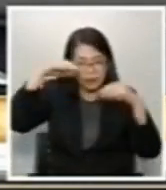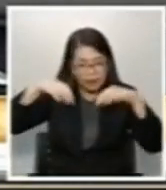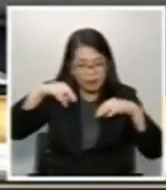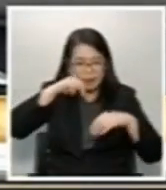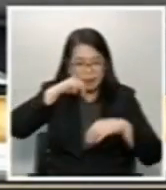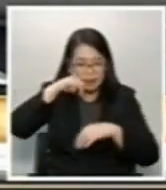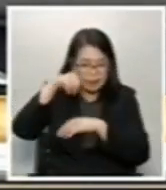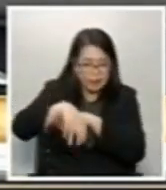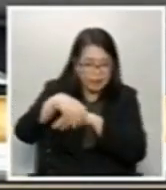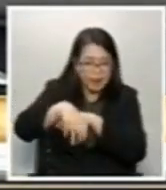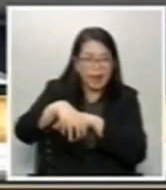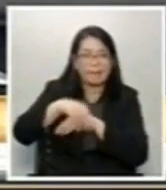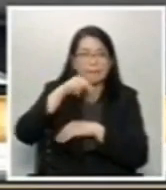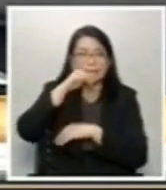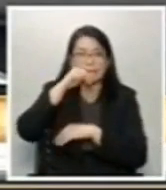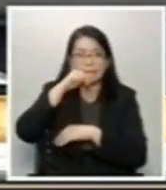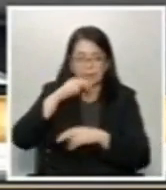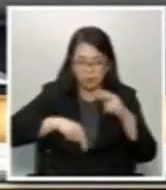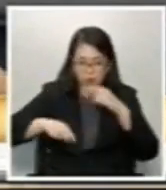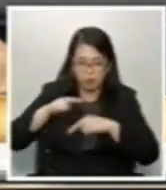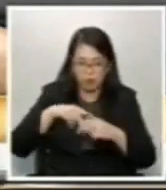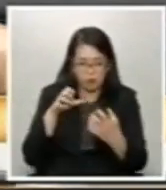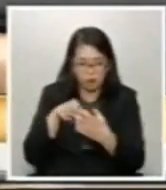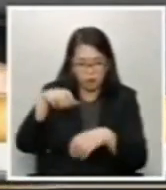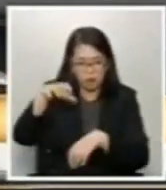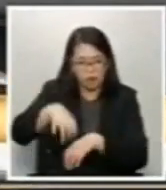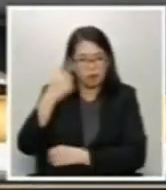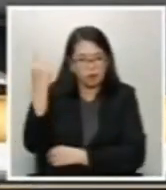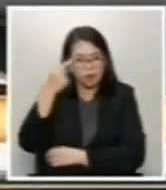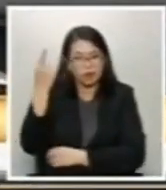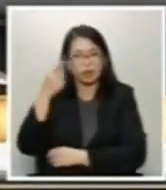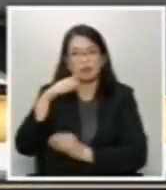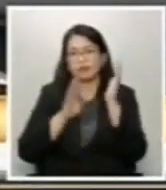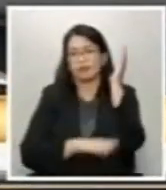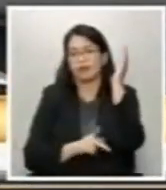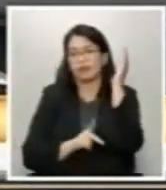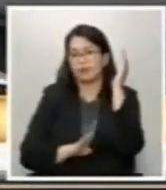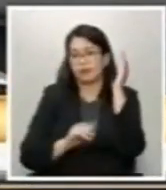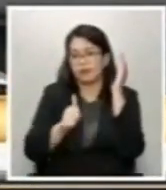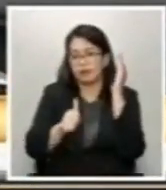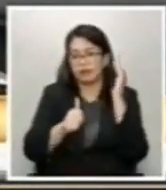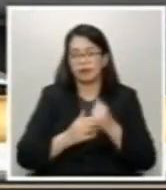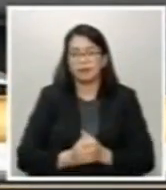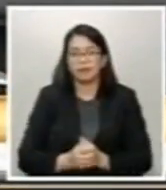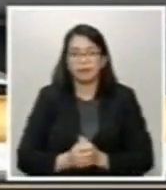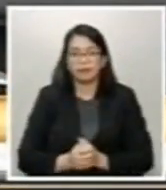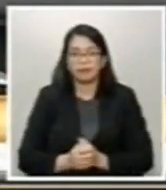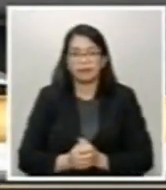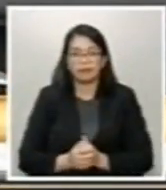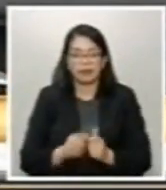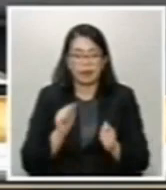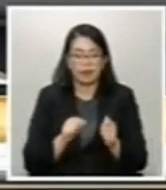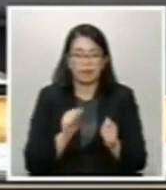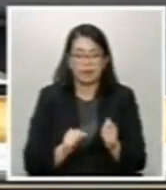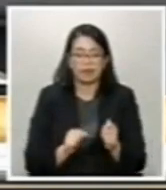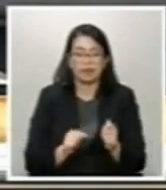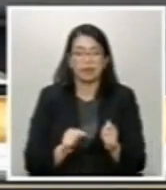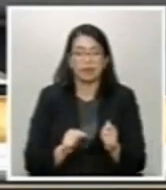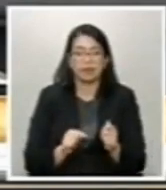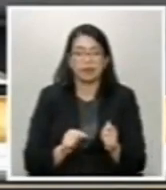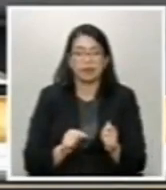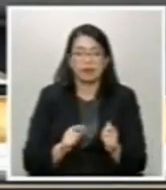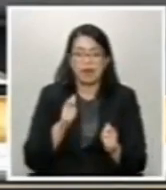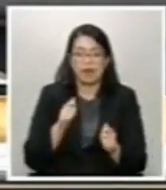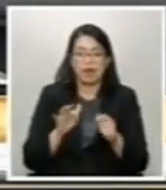ของเทศบาลเมืองและแหล่งท่องเที่ยวต่างๆในจังหวัดกระบี่ทีนี้ในอำเภออ่าวลึกก็เช่นกันครับเป็นพื้นที่ที่